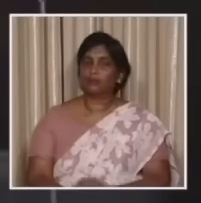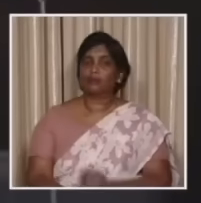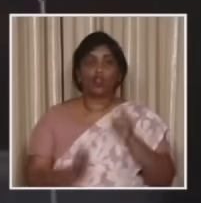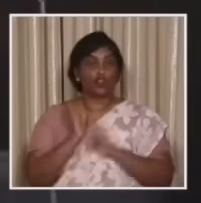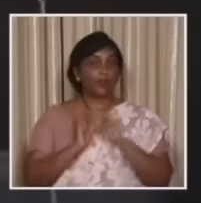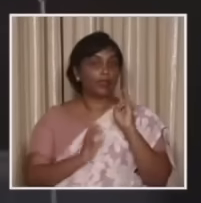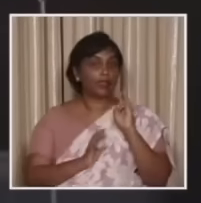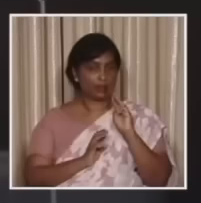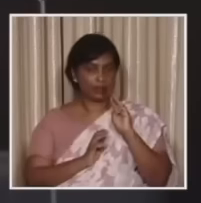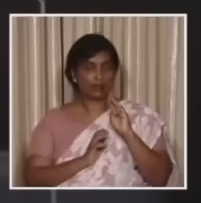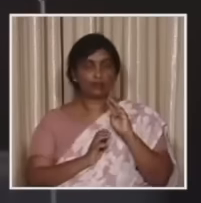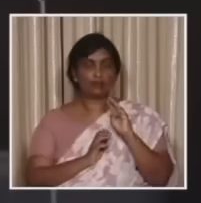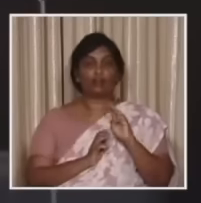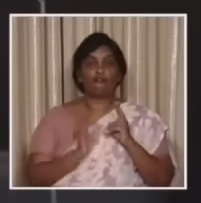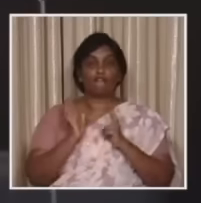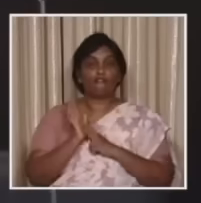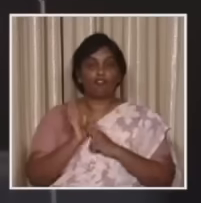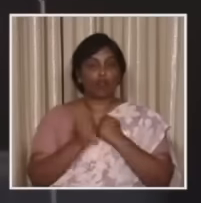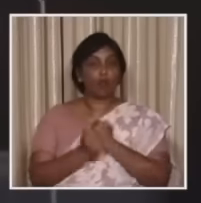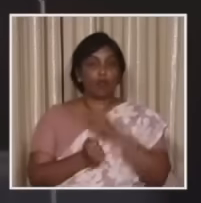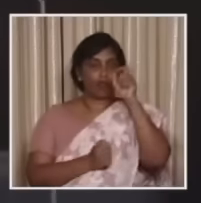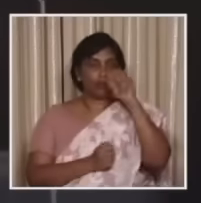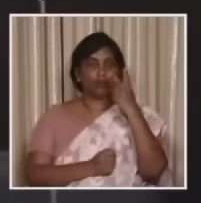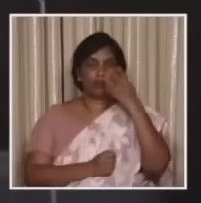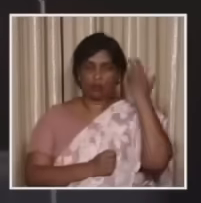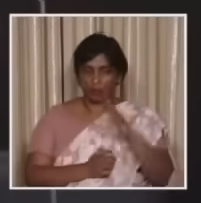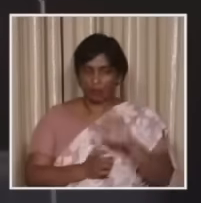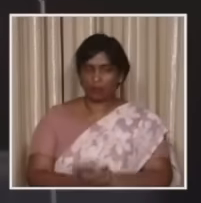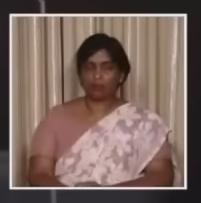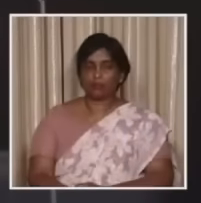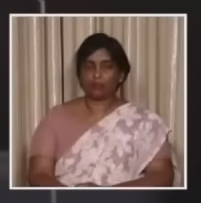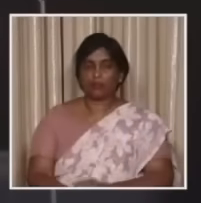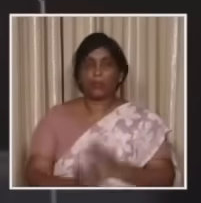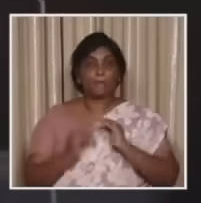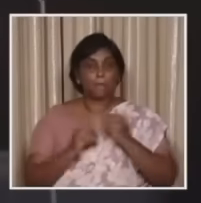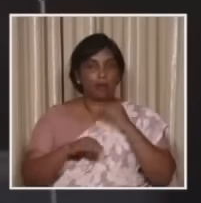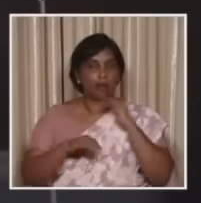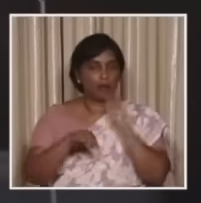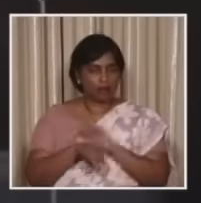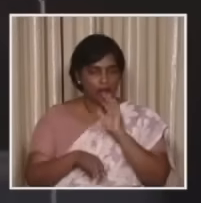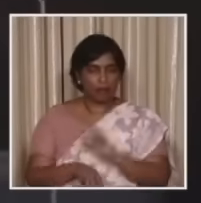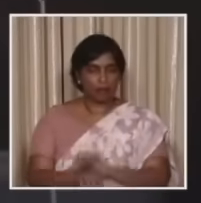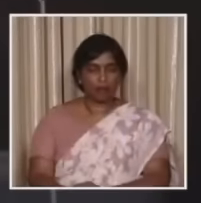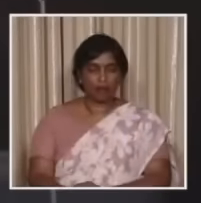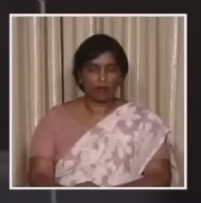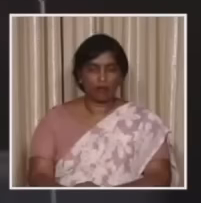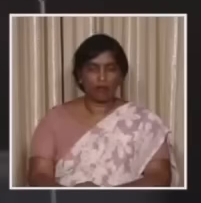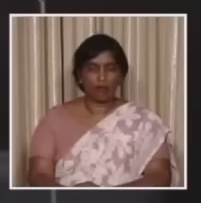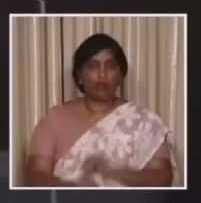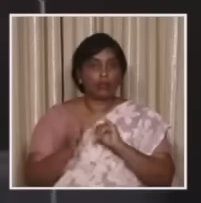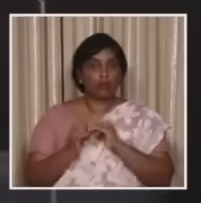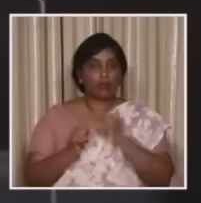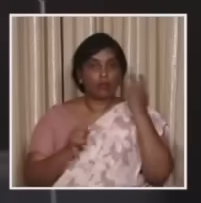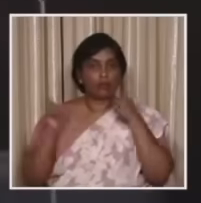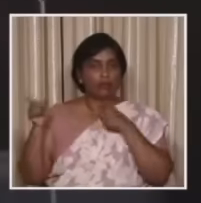නොවැම්බර් 30 වෙනිදා වවුනතිව් පොලිස් නිලධාරීන් දෙන්නෙක් ඝාතනය වුණා. පස්සේ මේක ඔප්පු වෙලා තියෙනවා සහරාන් කරපු